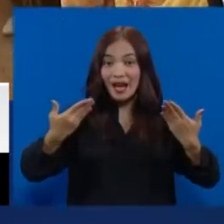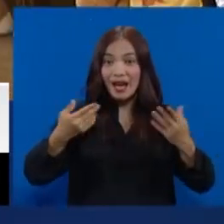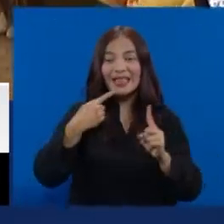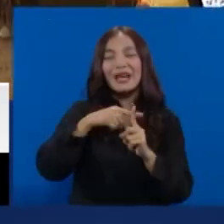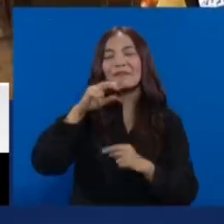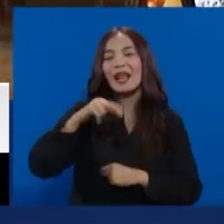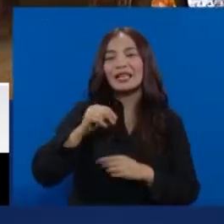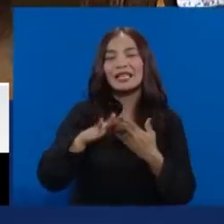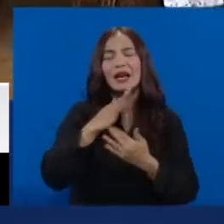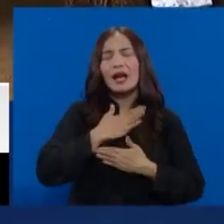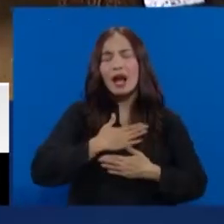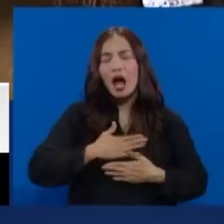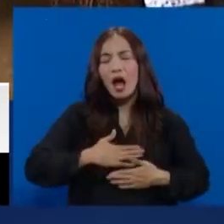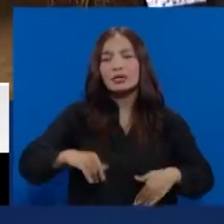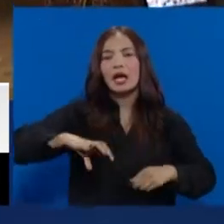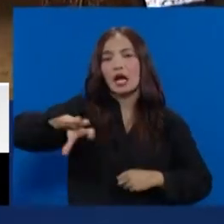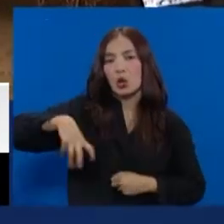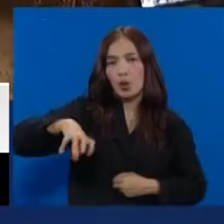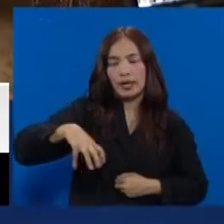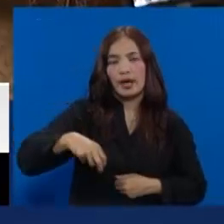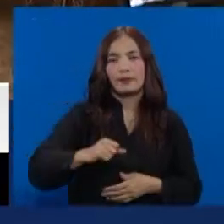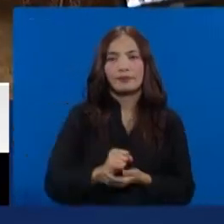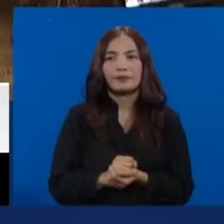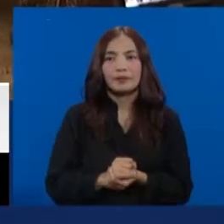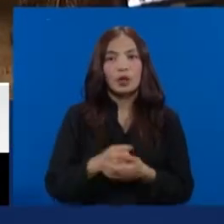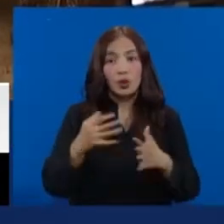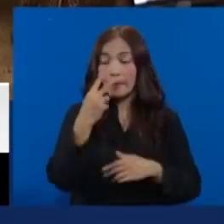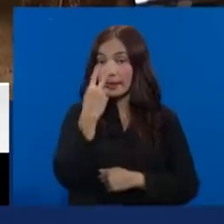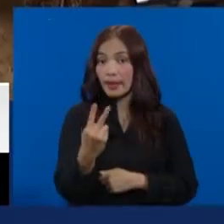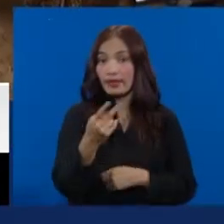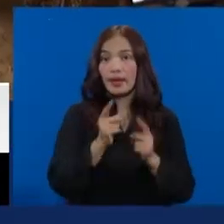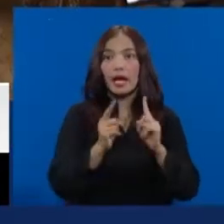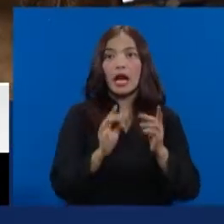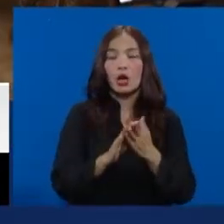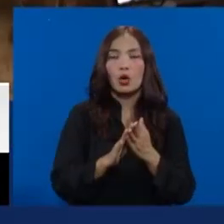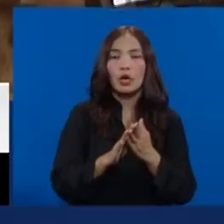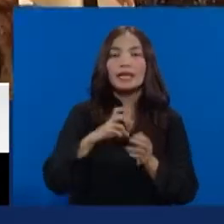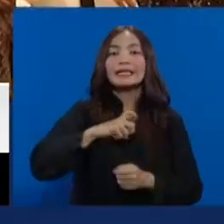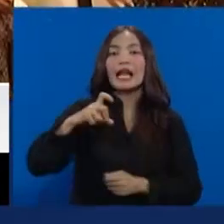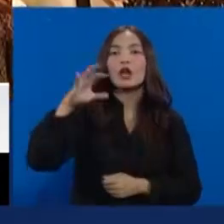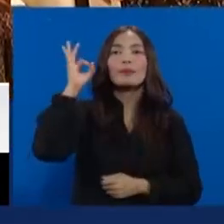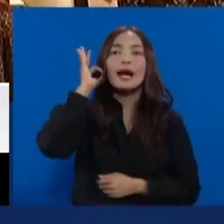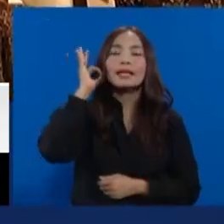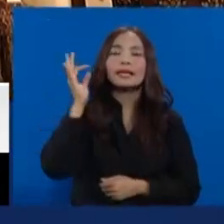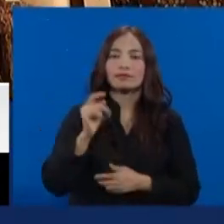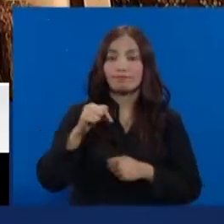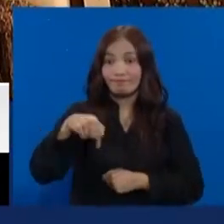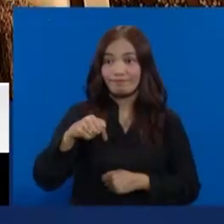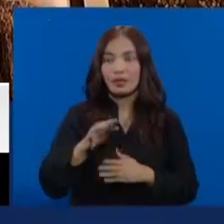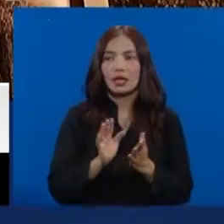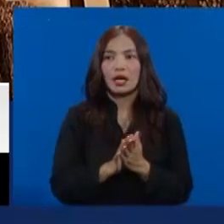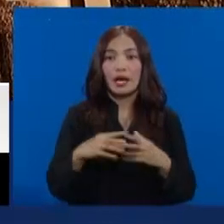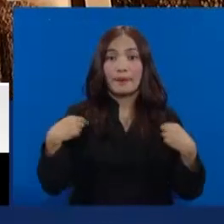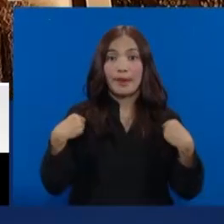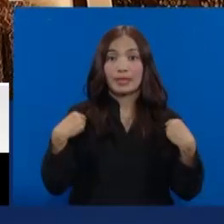penuh dengan rasa kekeluargaan. Tadi juga bisa dilihat bahwa sang pengantin atau calon pengantin wanita ini menggunakan